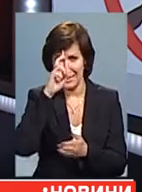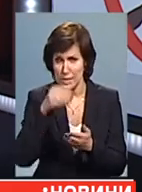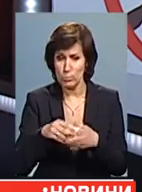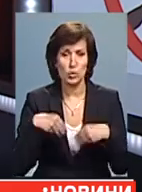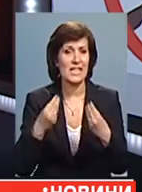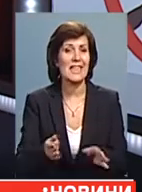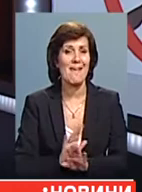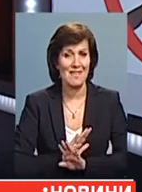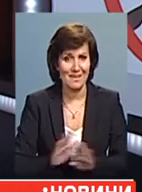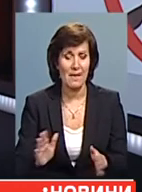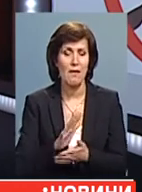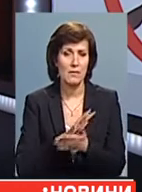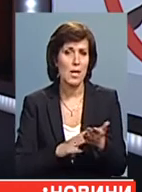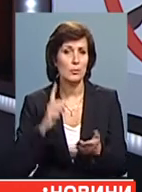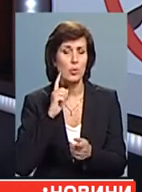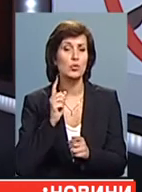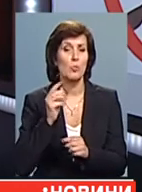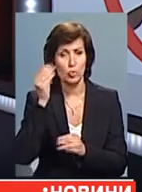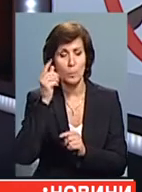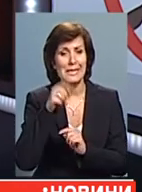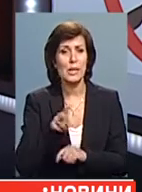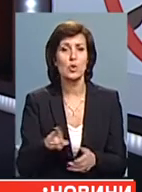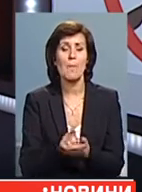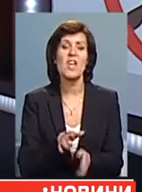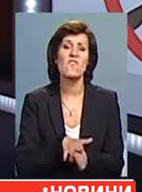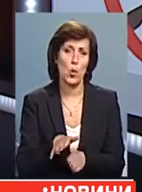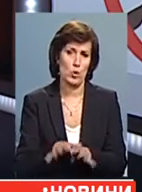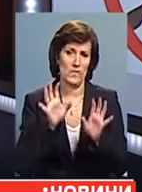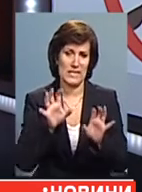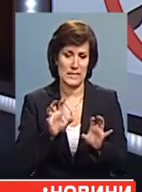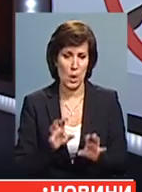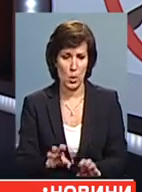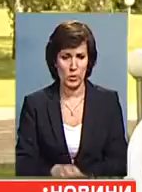не дає. Далі почуємо думки тих, хто має виконувати закон.